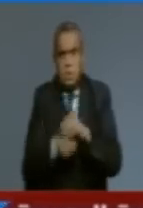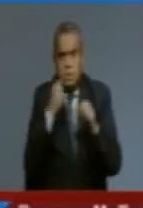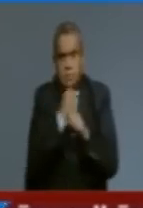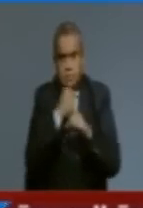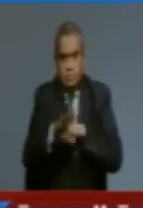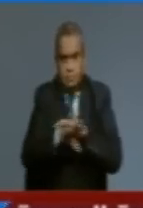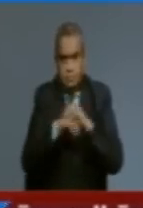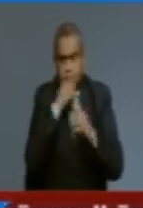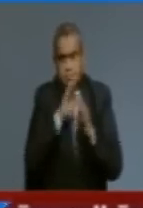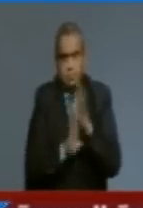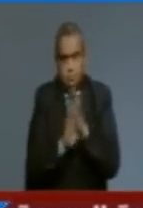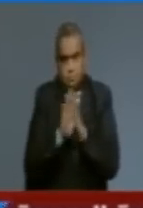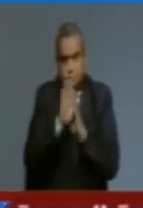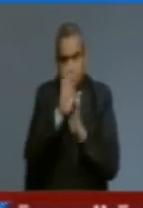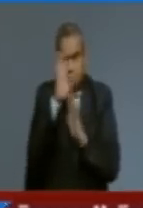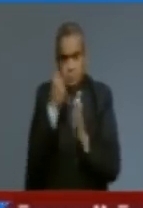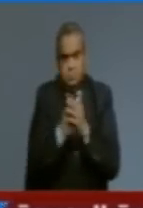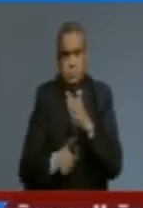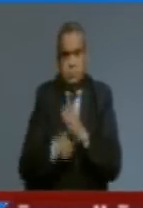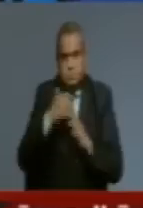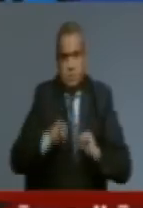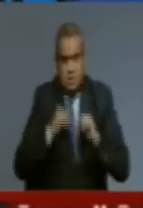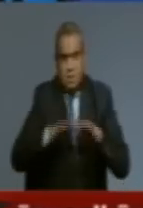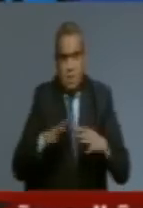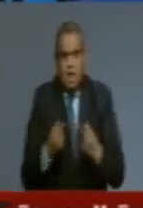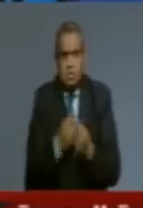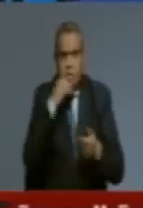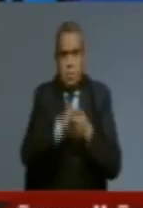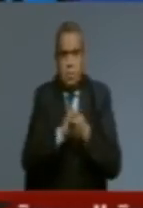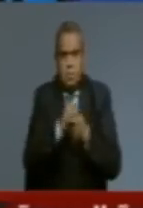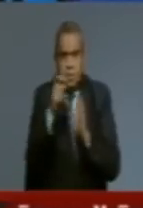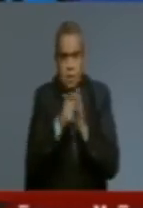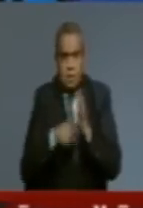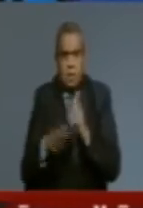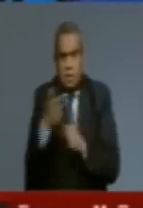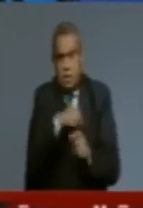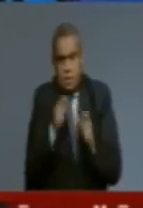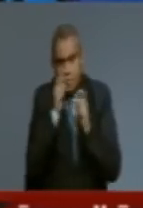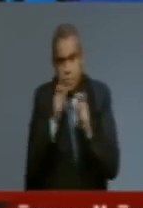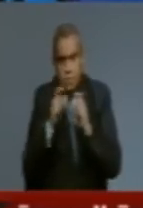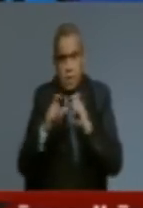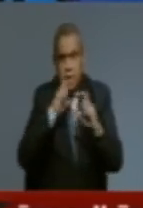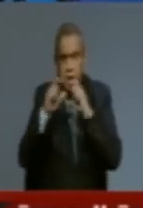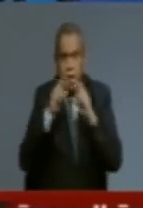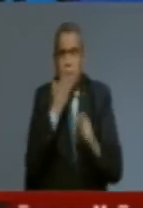زيادة مستوى المعيشة في البلدان. أنا على يقين من أن بنك بريكس للتنمية